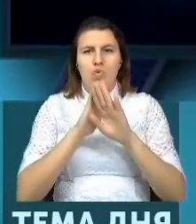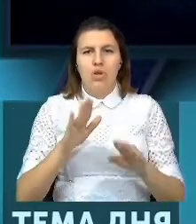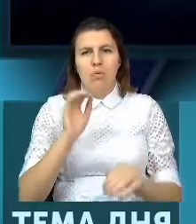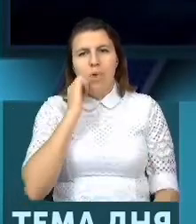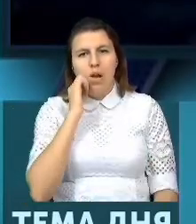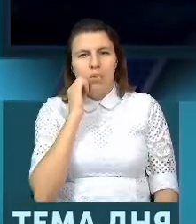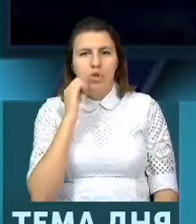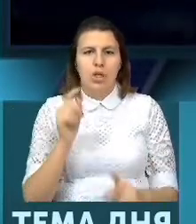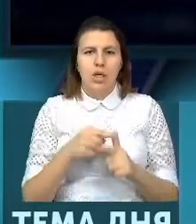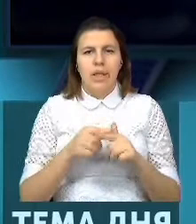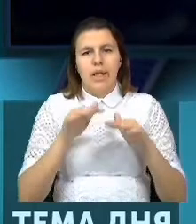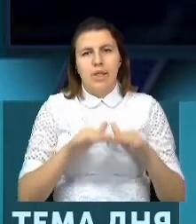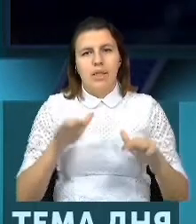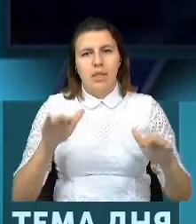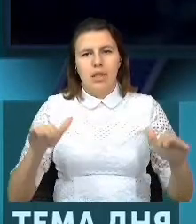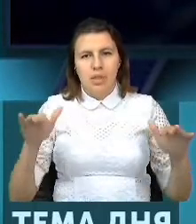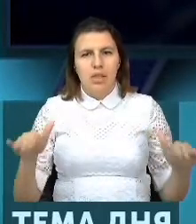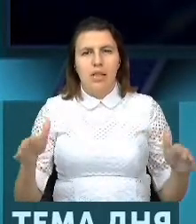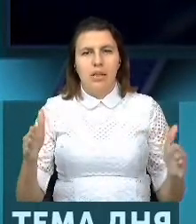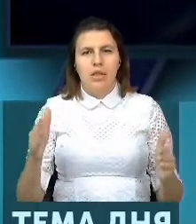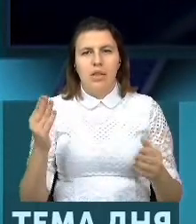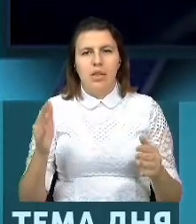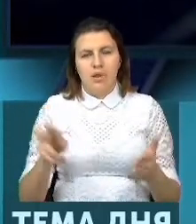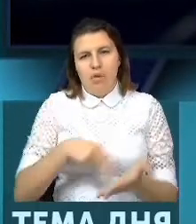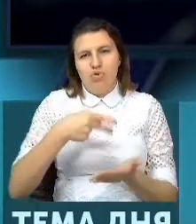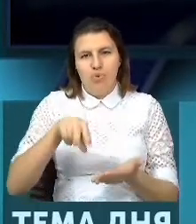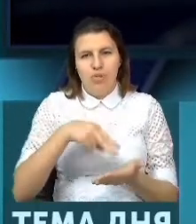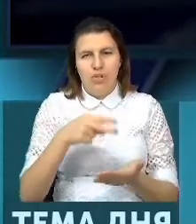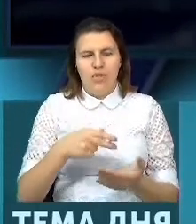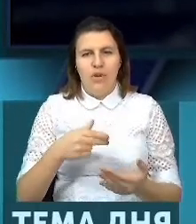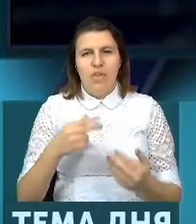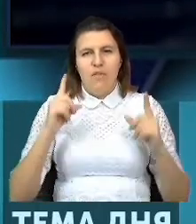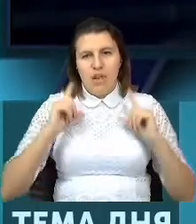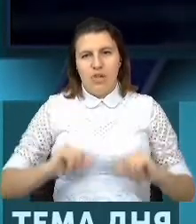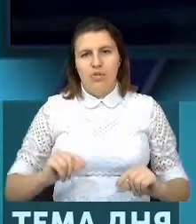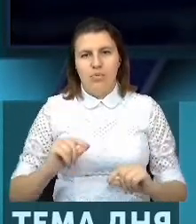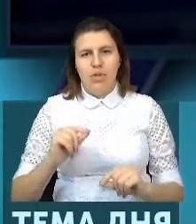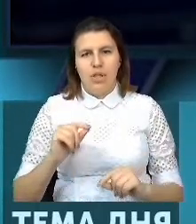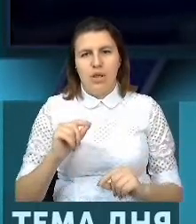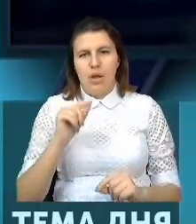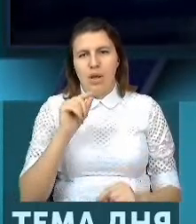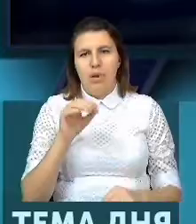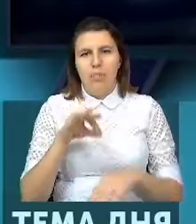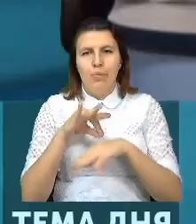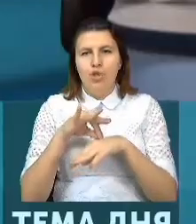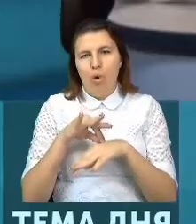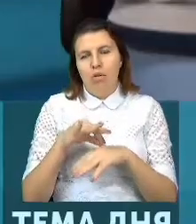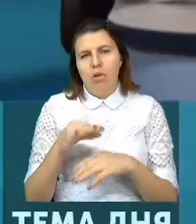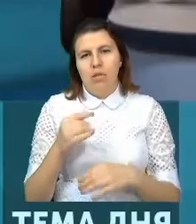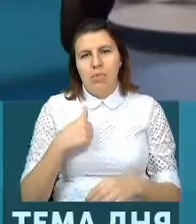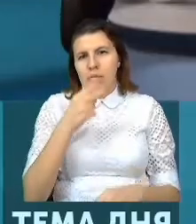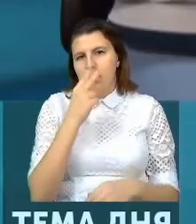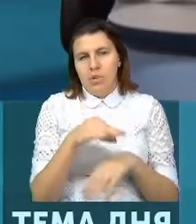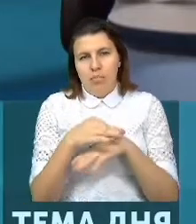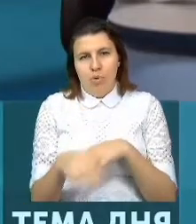детки, танцующие в костюмках пчелок. Ну, я не знаю, мне на это уже смотреть больно, если честно. Это я уже, ну, я не